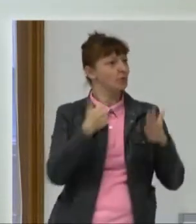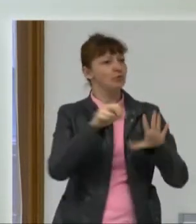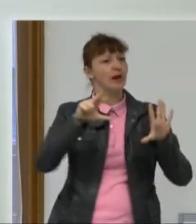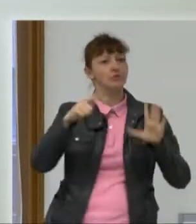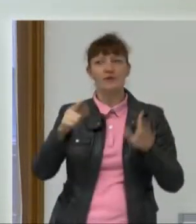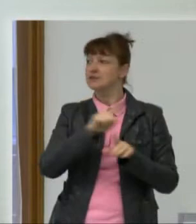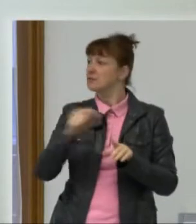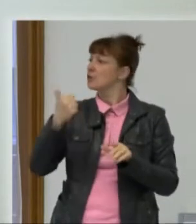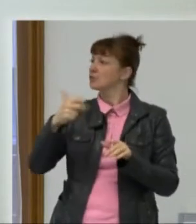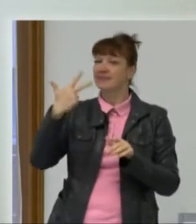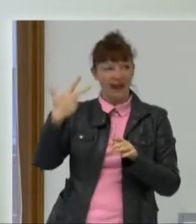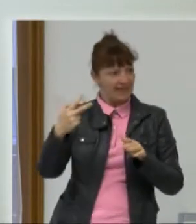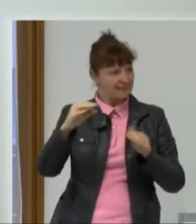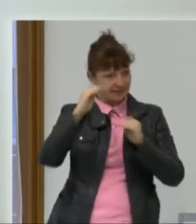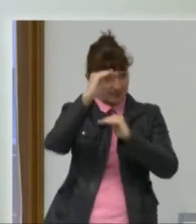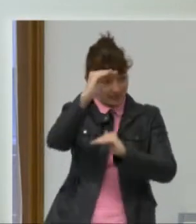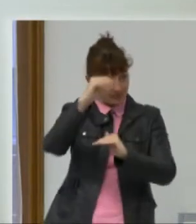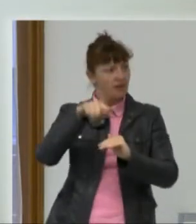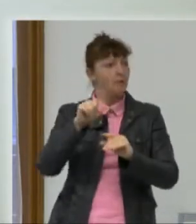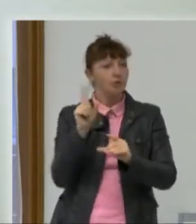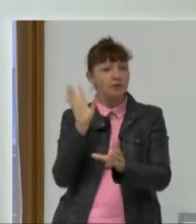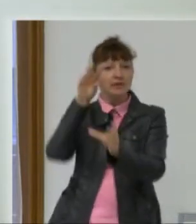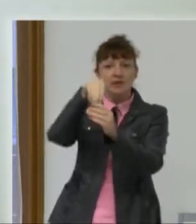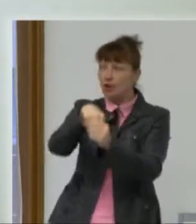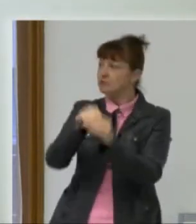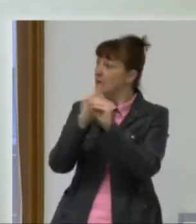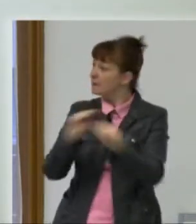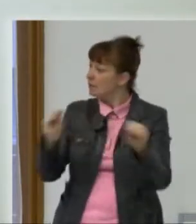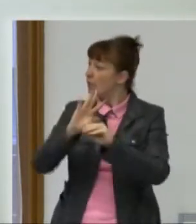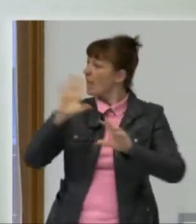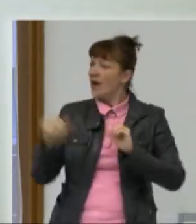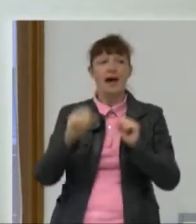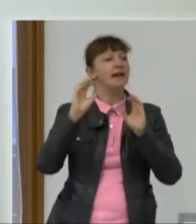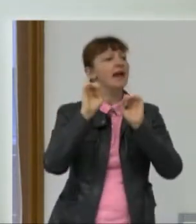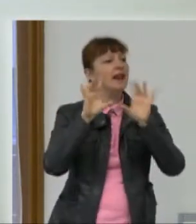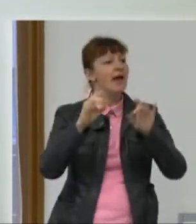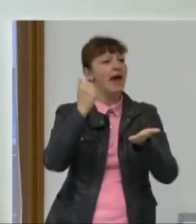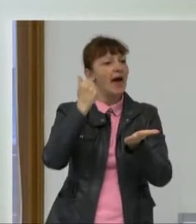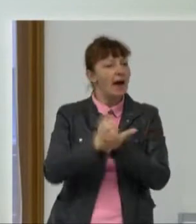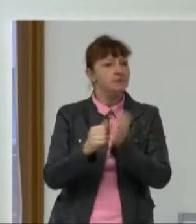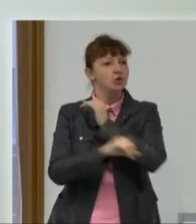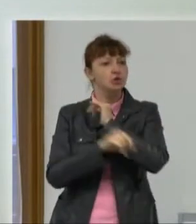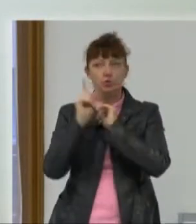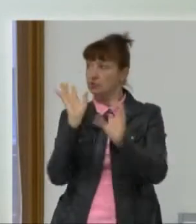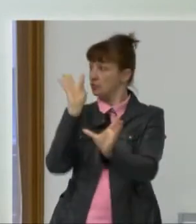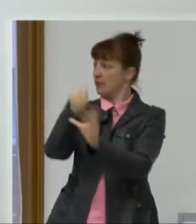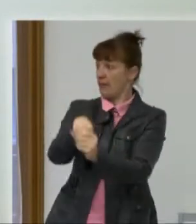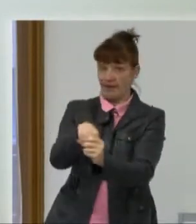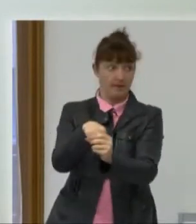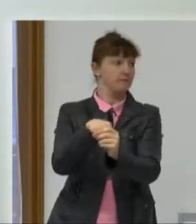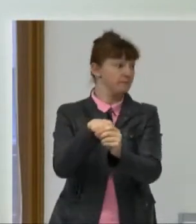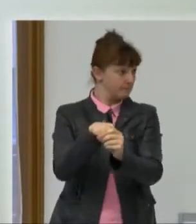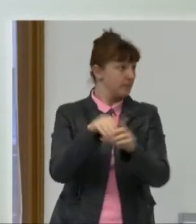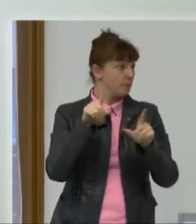bis 130 drinnen, dass inklusive Pädagogik in allen Lehramtsstudien verankert werden soll. Und hier